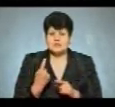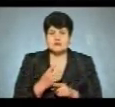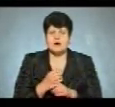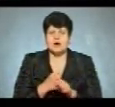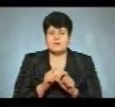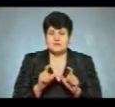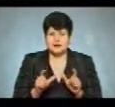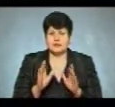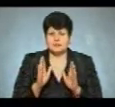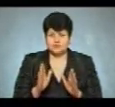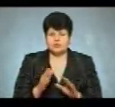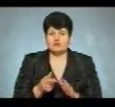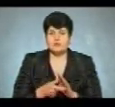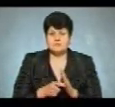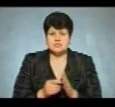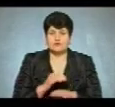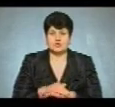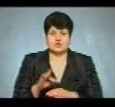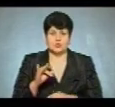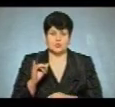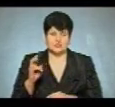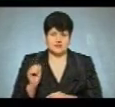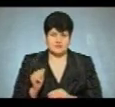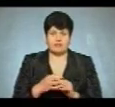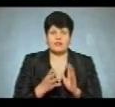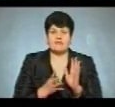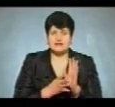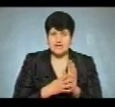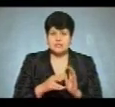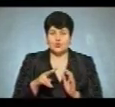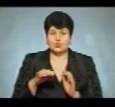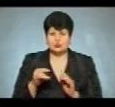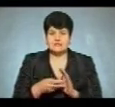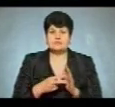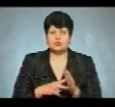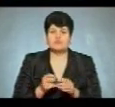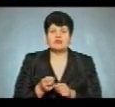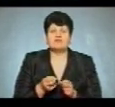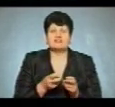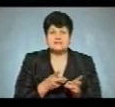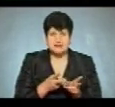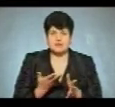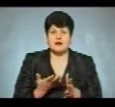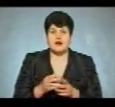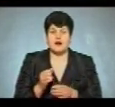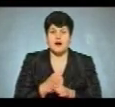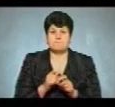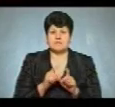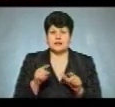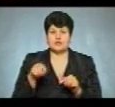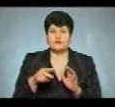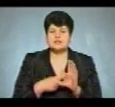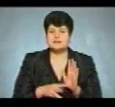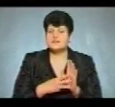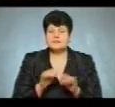у приміщенні, що на вулиці Руська. 19 лютого заплановане виселення аптеки номер 78 у Тернополі